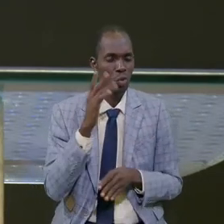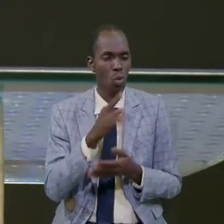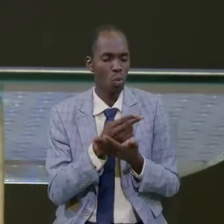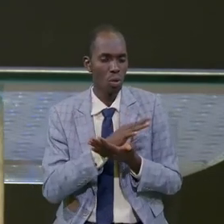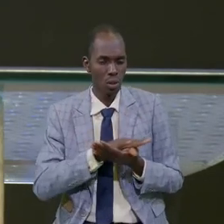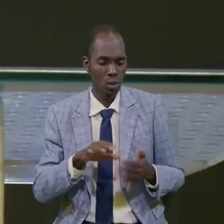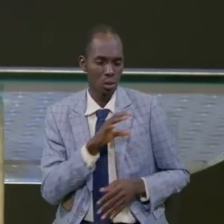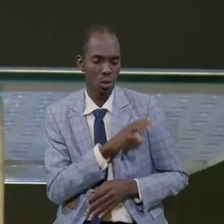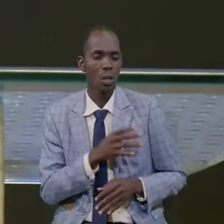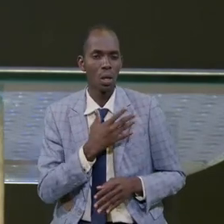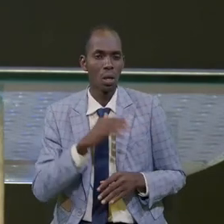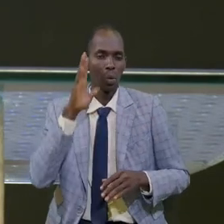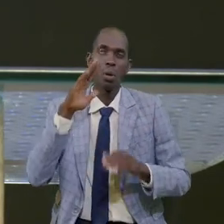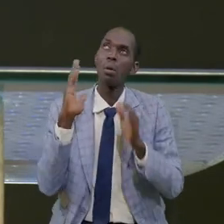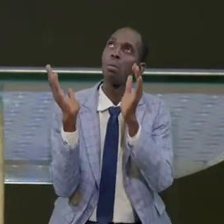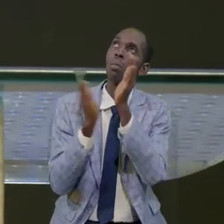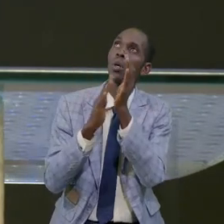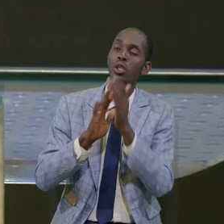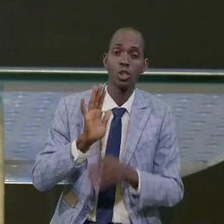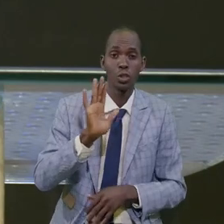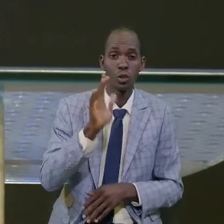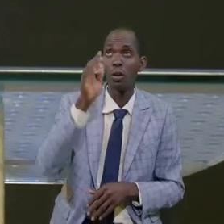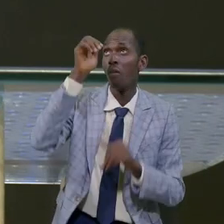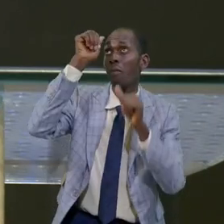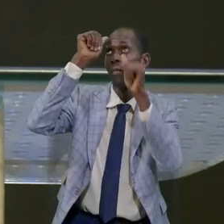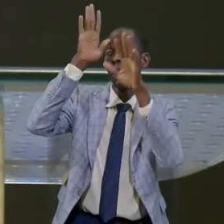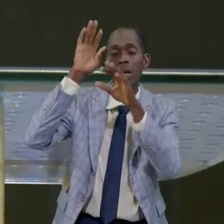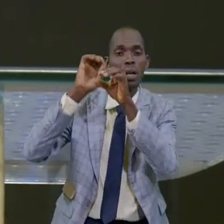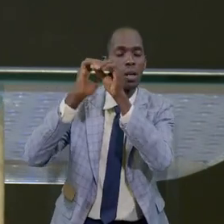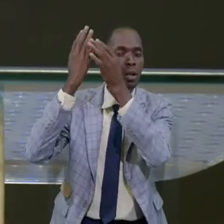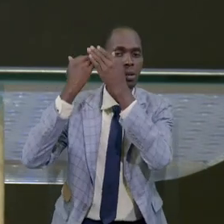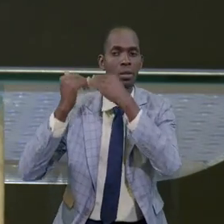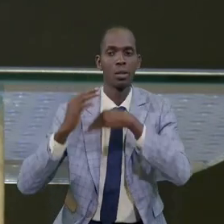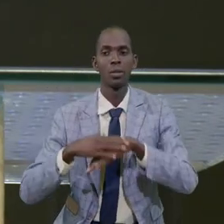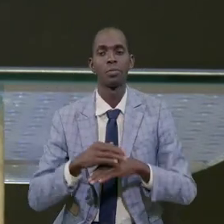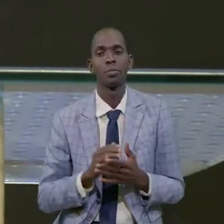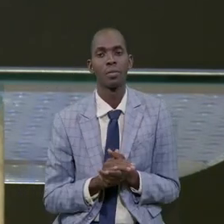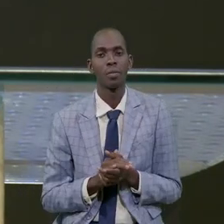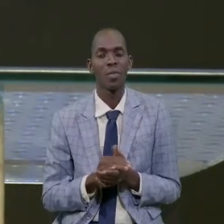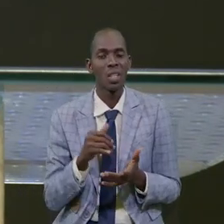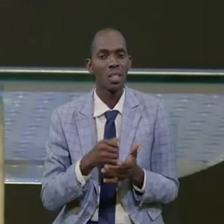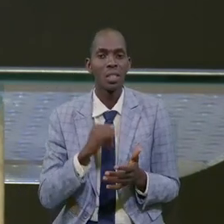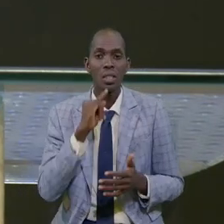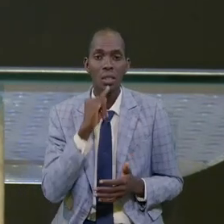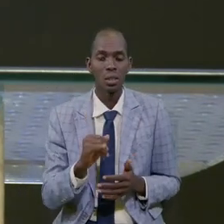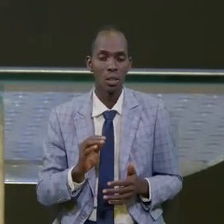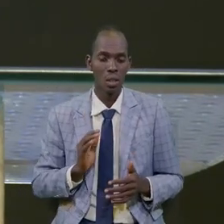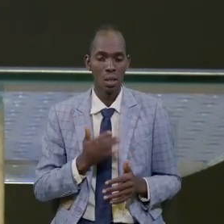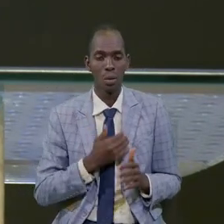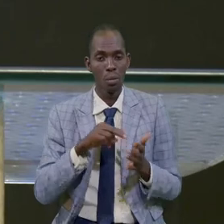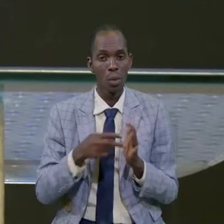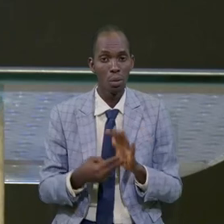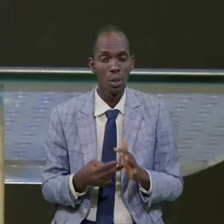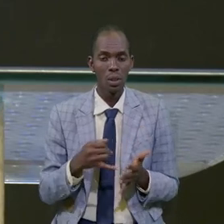vie pieux et qu'ils glorifient votre Père céleste qui est dans les cieux. C'est notre